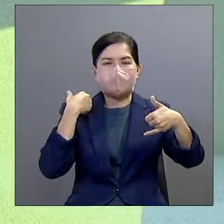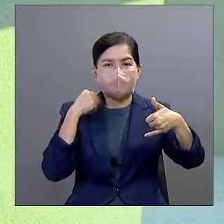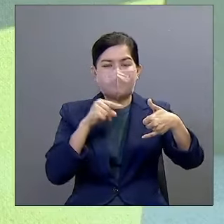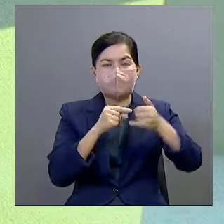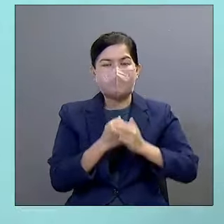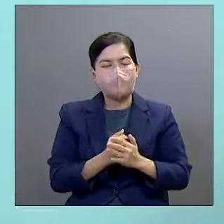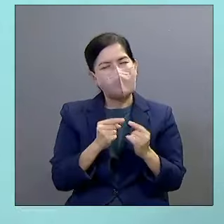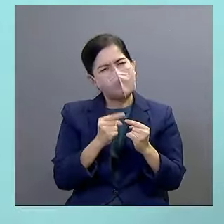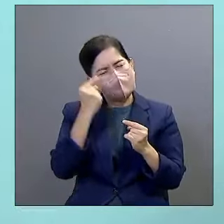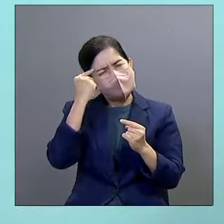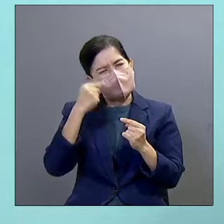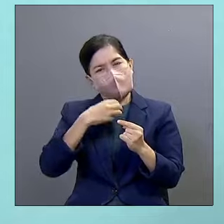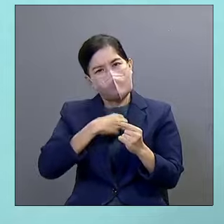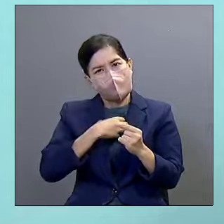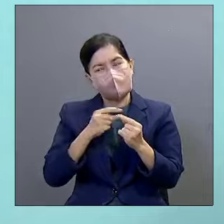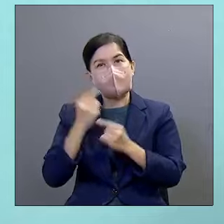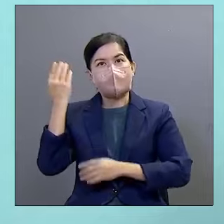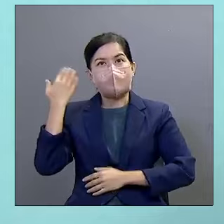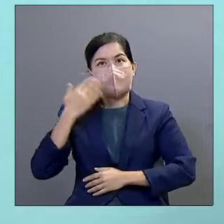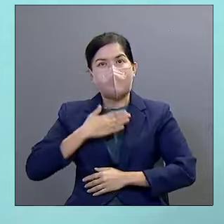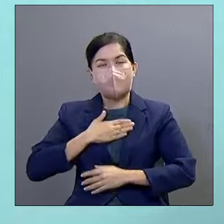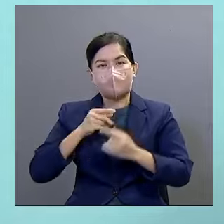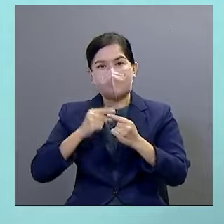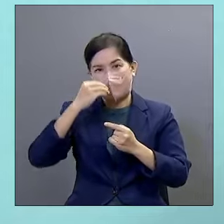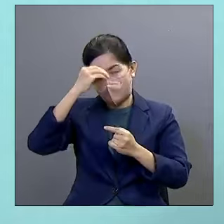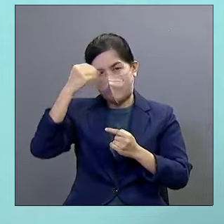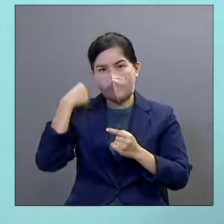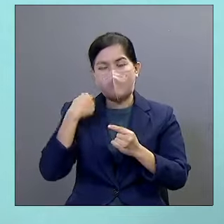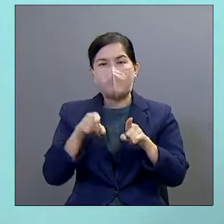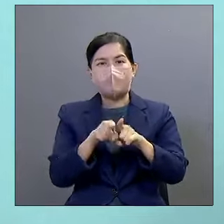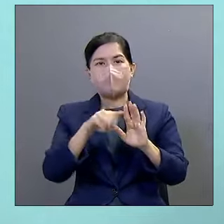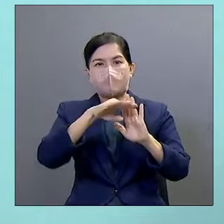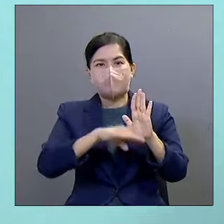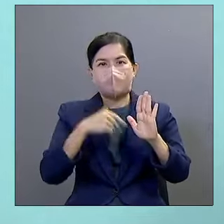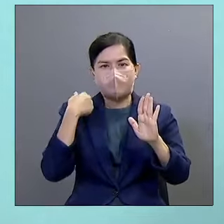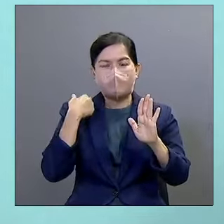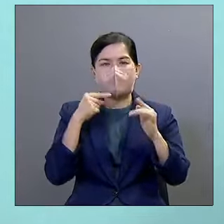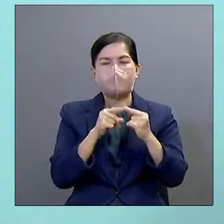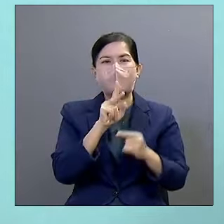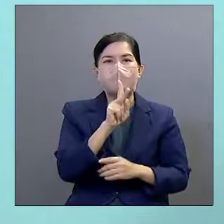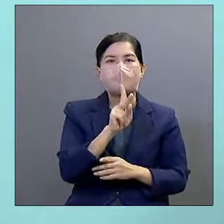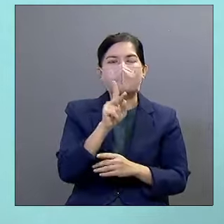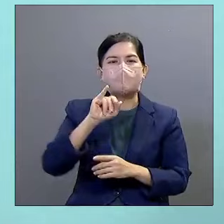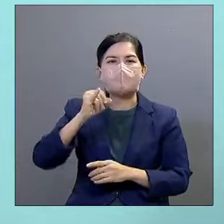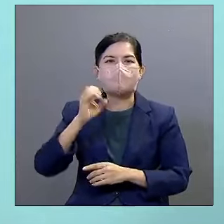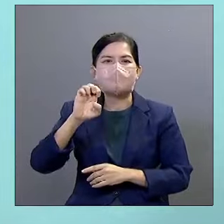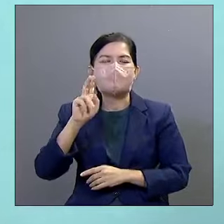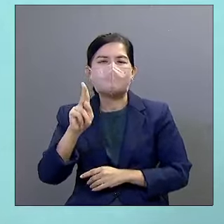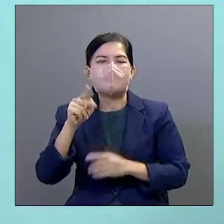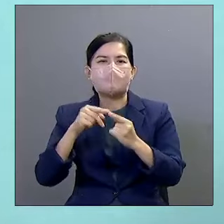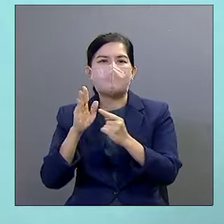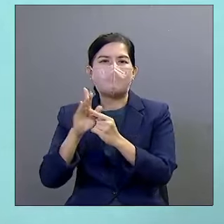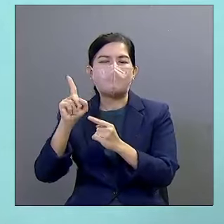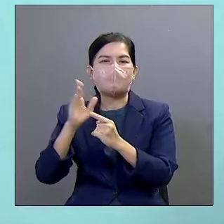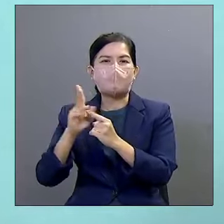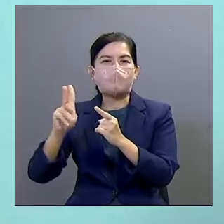ฮะ คืออยากอักษรกลางอ่ะชัยพรจำได้จนถึงทุกวันนี้เลยอ ่ะ ไก่จิก เด็กตาย เด็กตายบนปากโอ่ง ใช่ นะเด็กตายเด็กตายก็คือดอเด็กตอเต่า